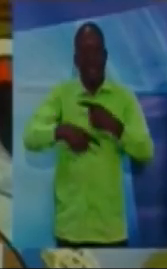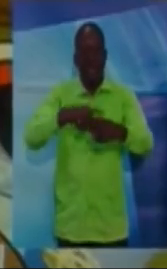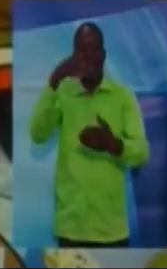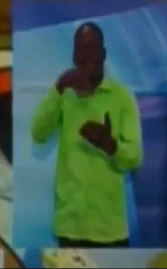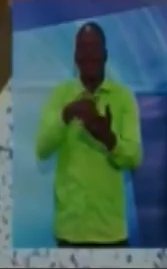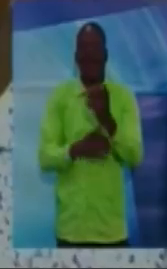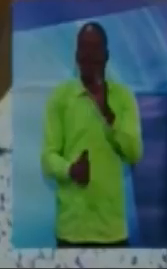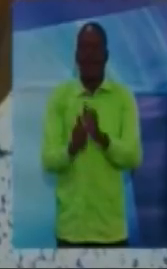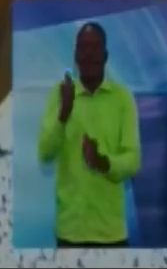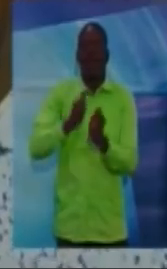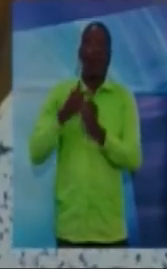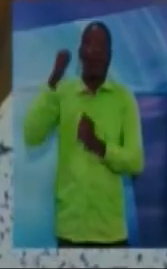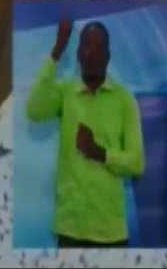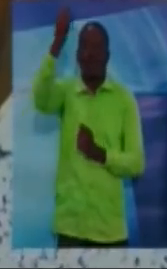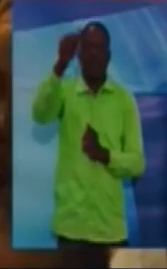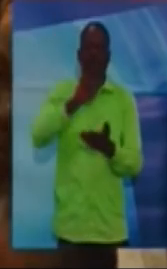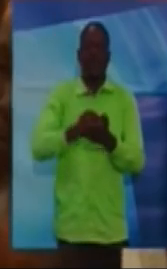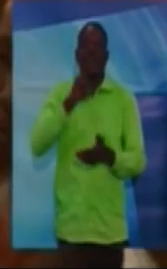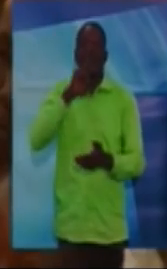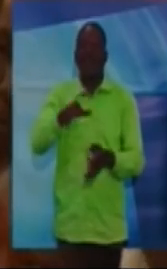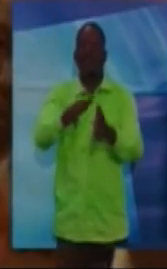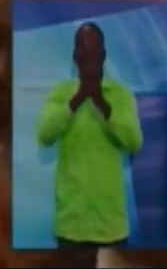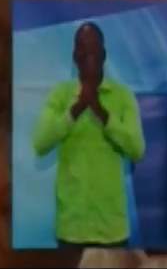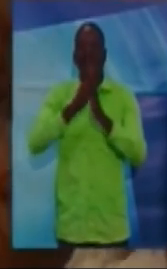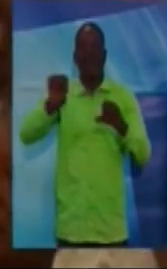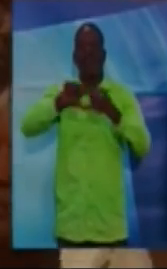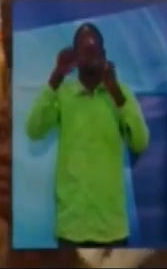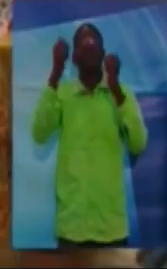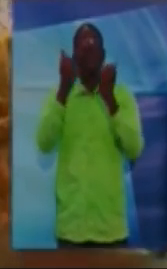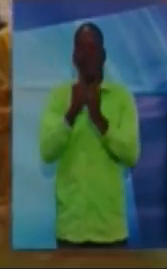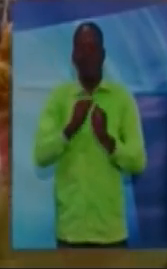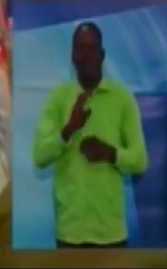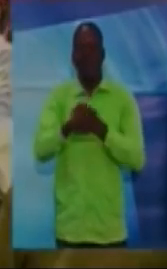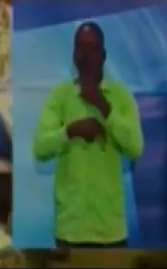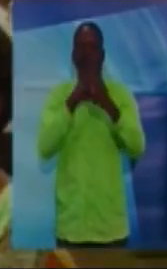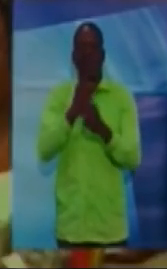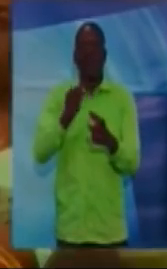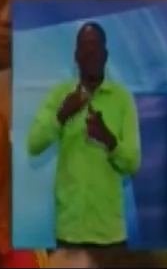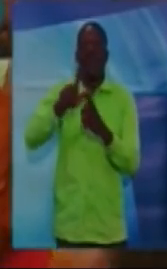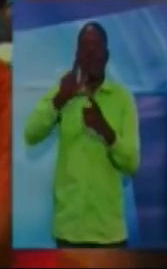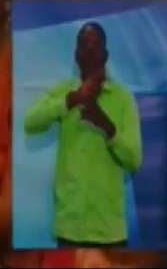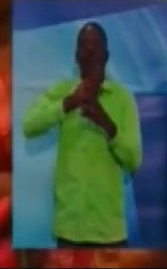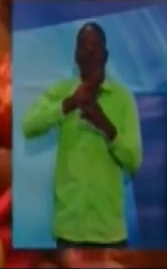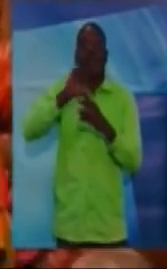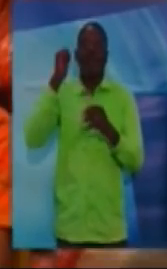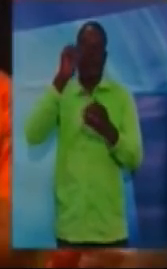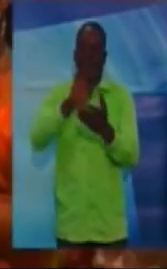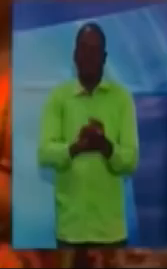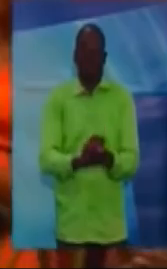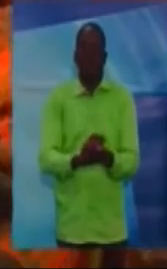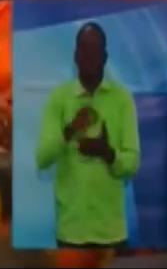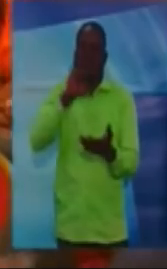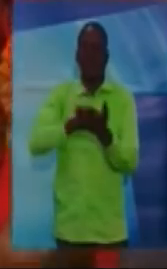encore plus haut. C'était une recommandation de l'Assemblée nationale lors du Forum des femmes. Et c'est